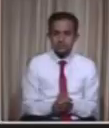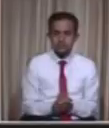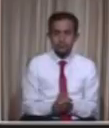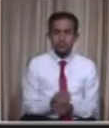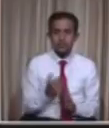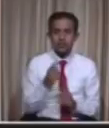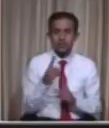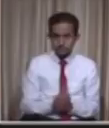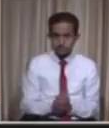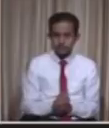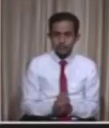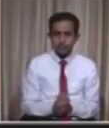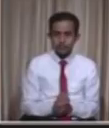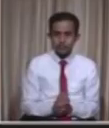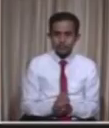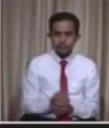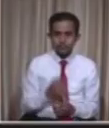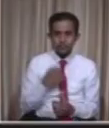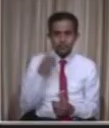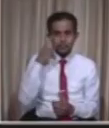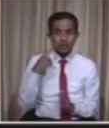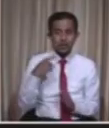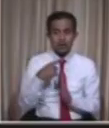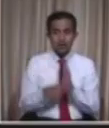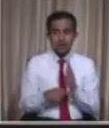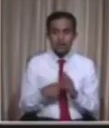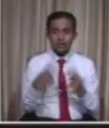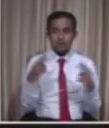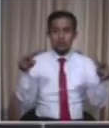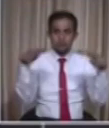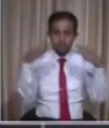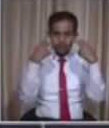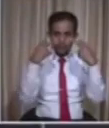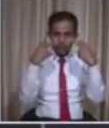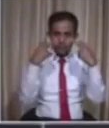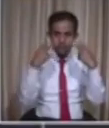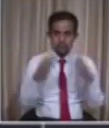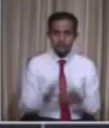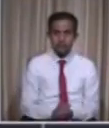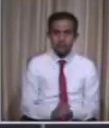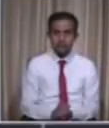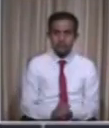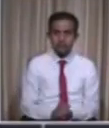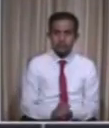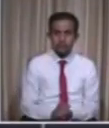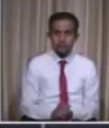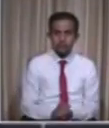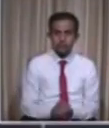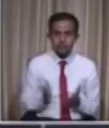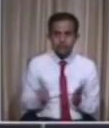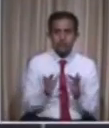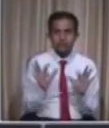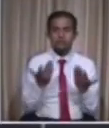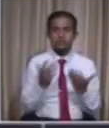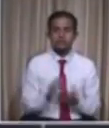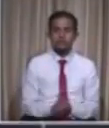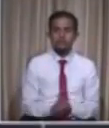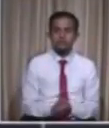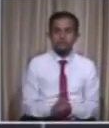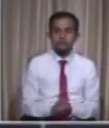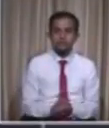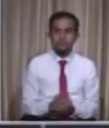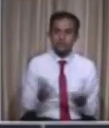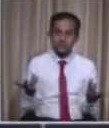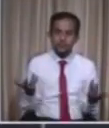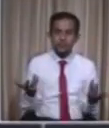ගරු කතානායකතුමනි මං හිතන්නේ මුළු රටම අපි දිහා බලාගෙන ඉන්නවා ඒකනේ මං මේක කරනවා නම් අපි හරියට කරමු ඒක හරි නැත්තම්